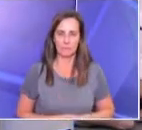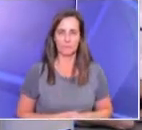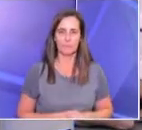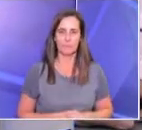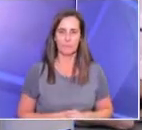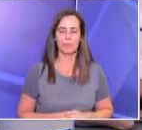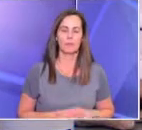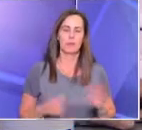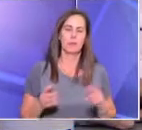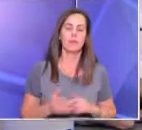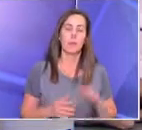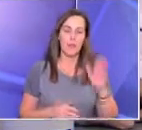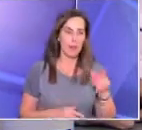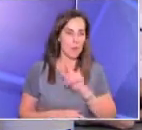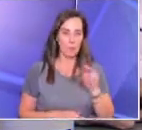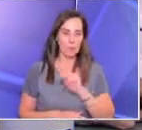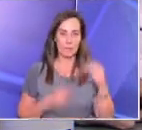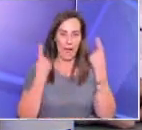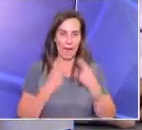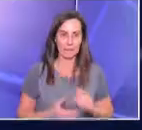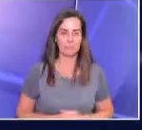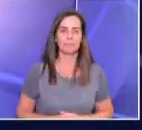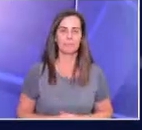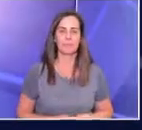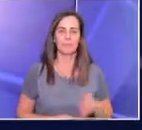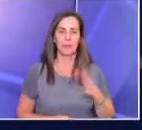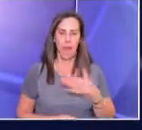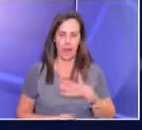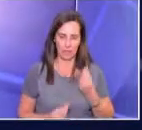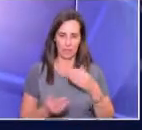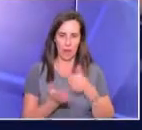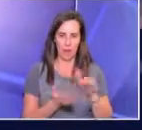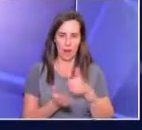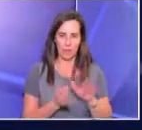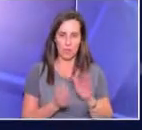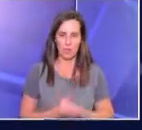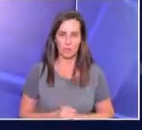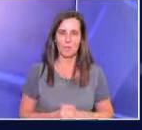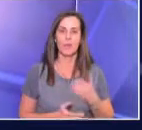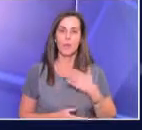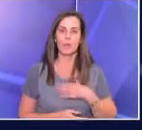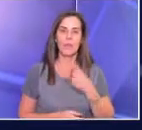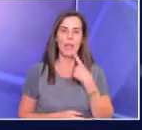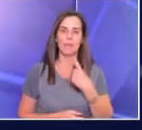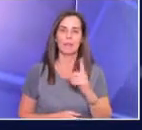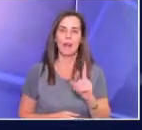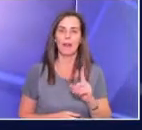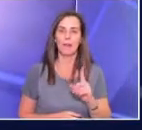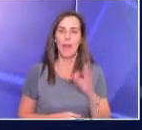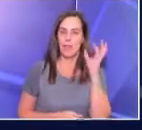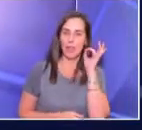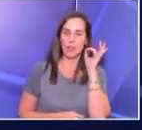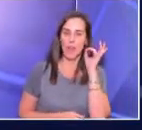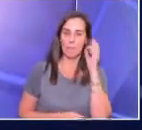הארציות, על מה שקרה אתמול, גם לא בנושא החרדים. טוב, אני רוצה, אנחנו כבר ממשיכים לדבר, שבוע אף אחד לא זז, אנחנו רוצים לדבר על הקטע של